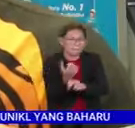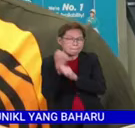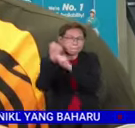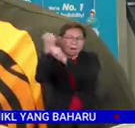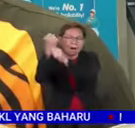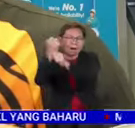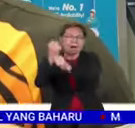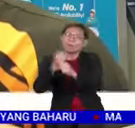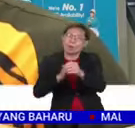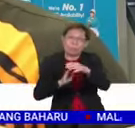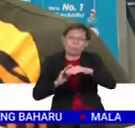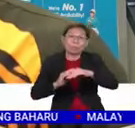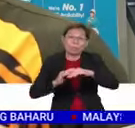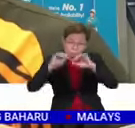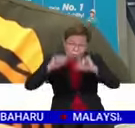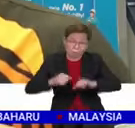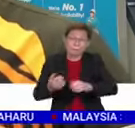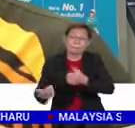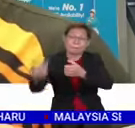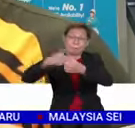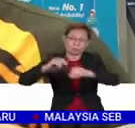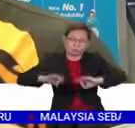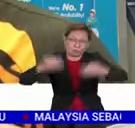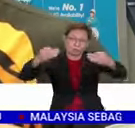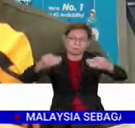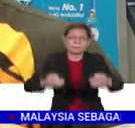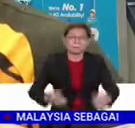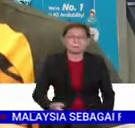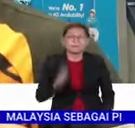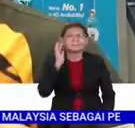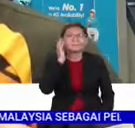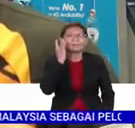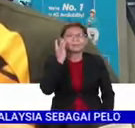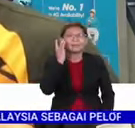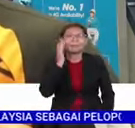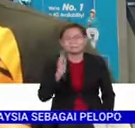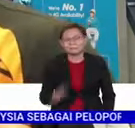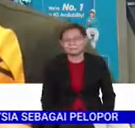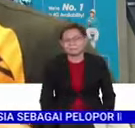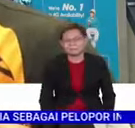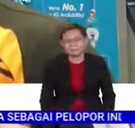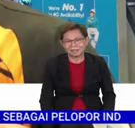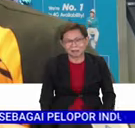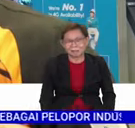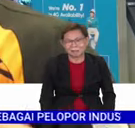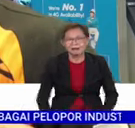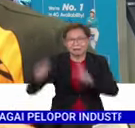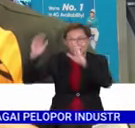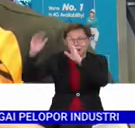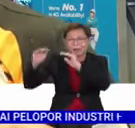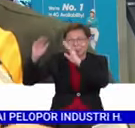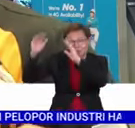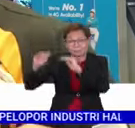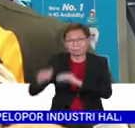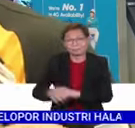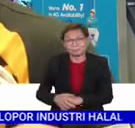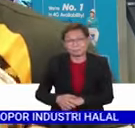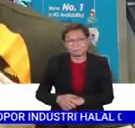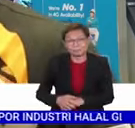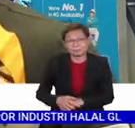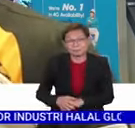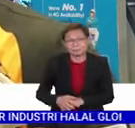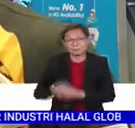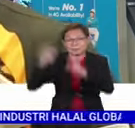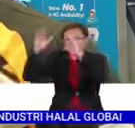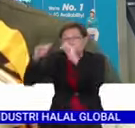lepas semifinal lah bagi saya. Memang tak tahu berapa semifinal lah. Harap itu